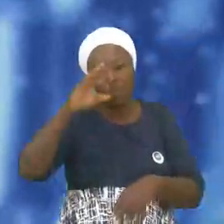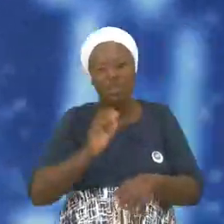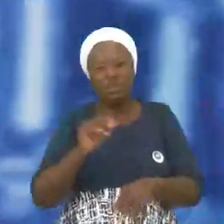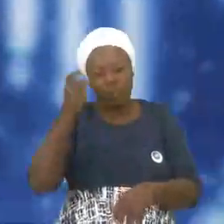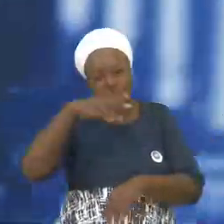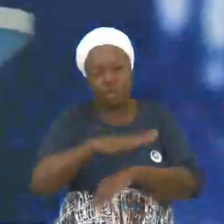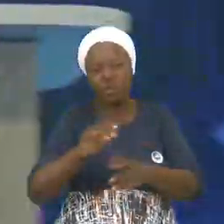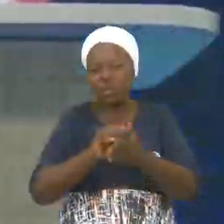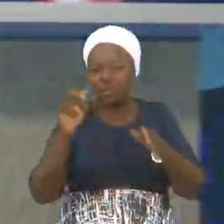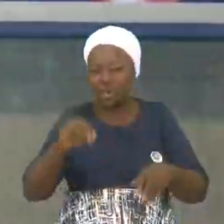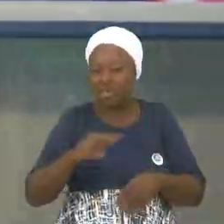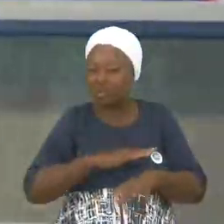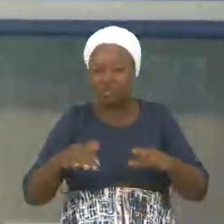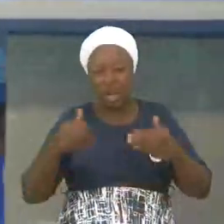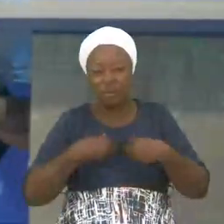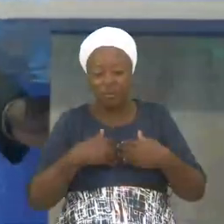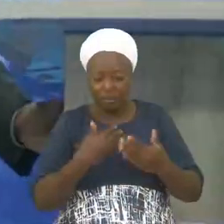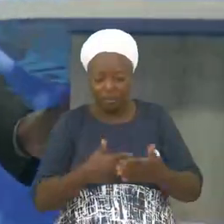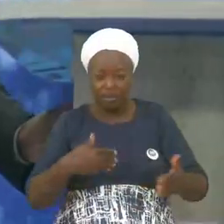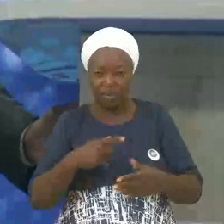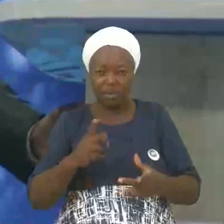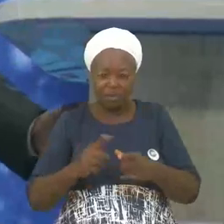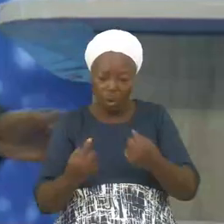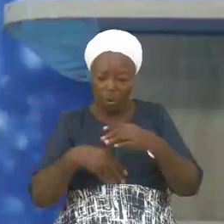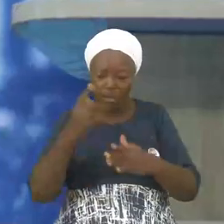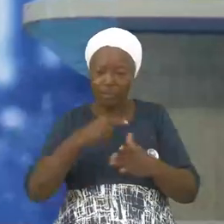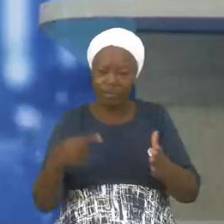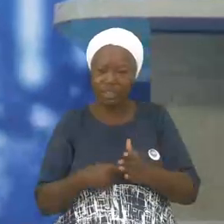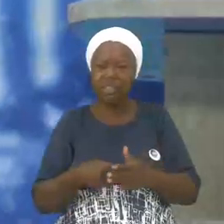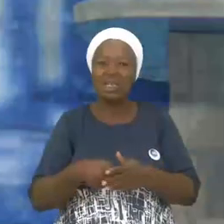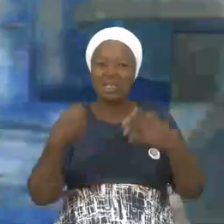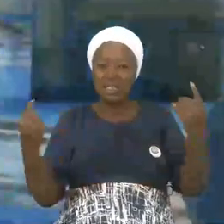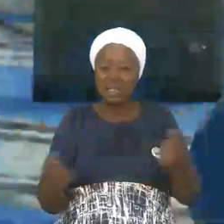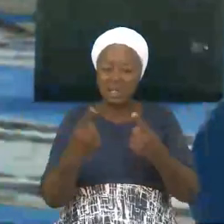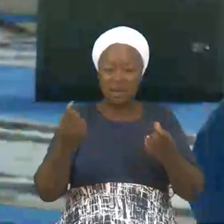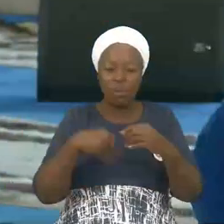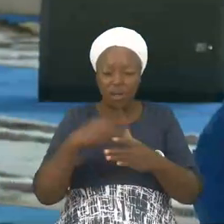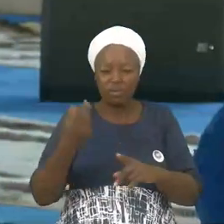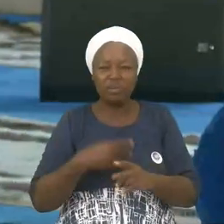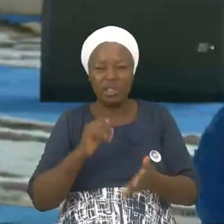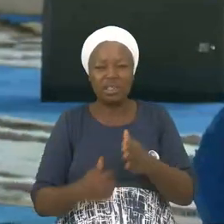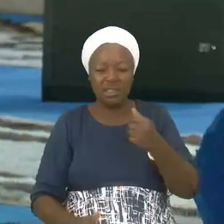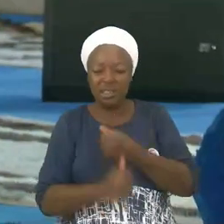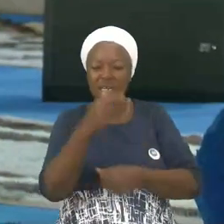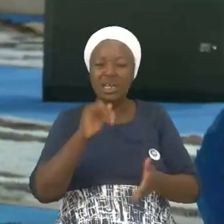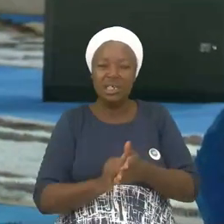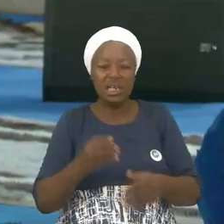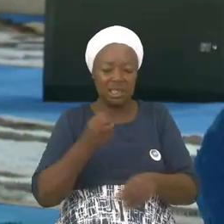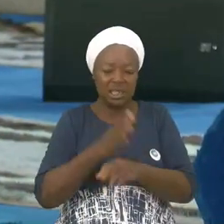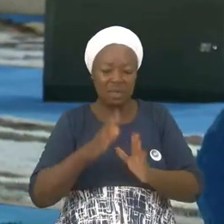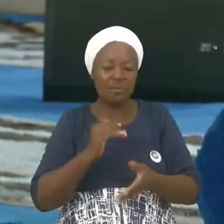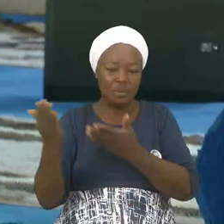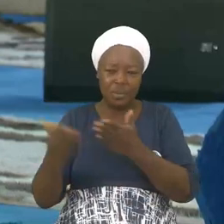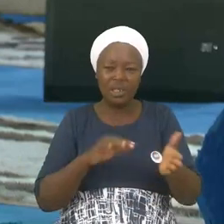Jésus. Il sera appelé conseiller. La sagesse que tu n'avais pas avant pour sortir de la fosse et sortir de